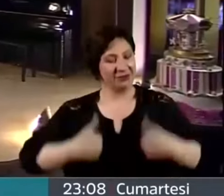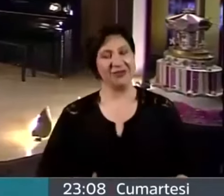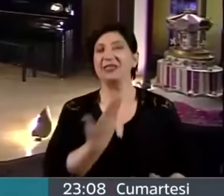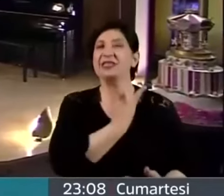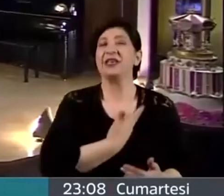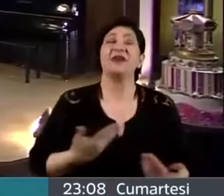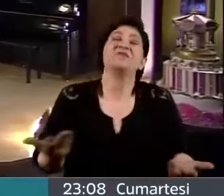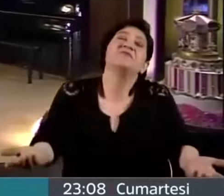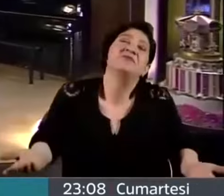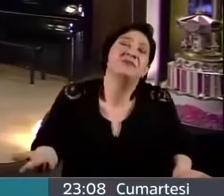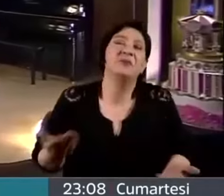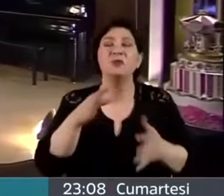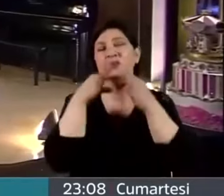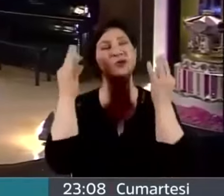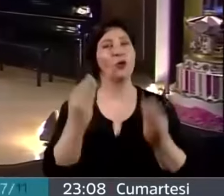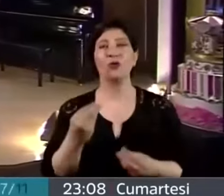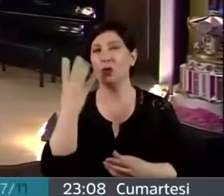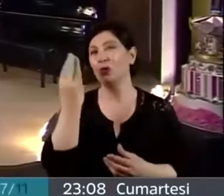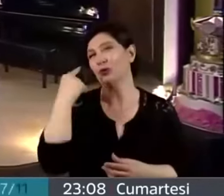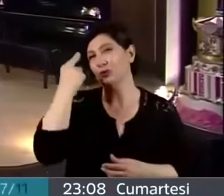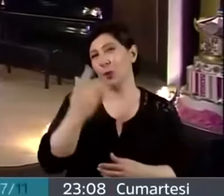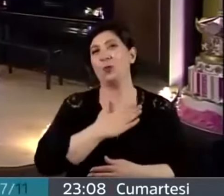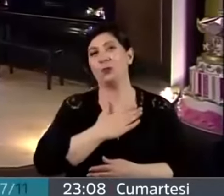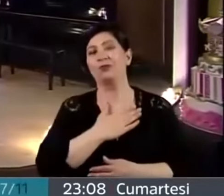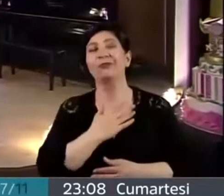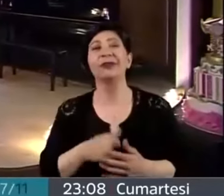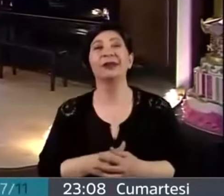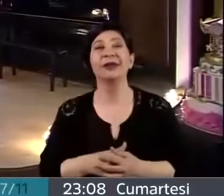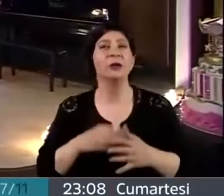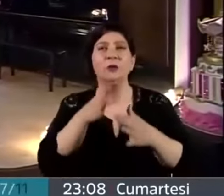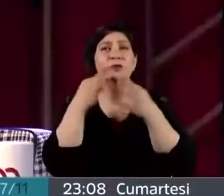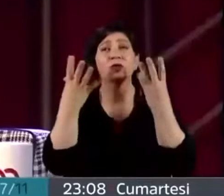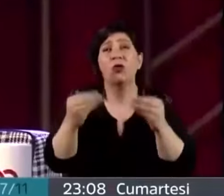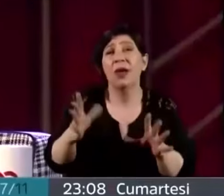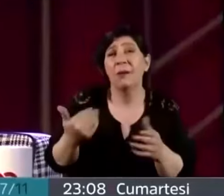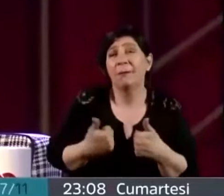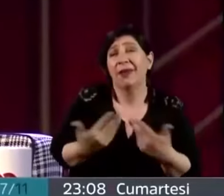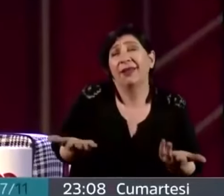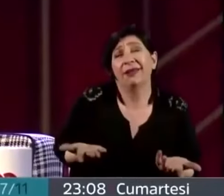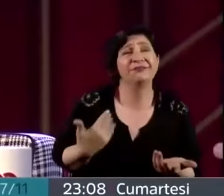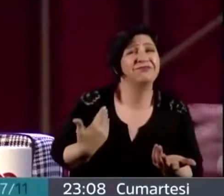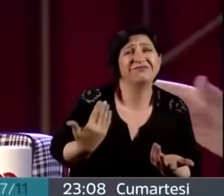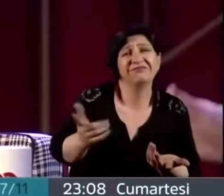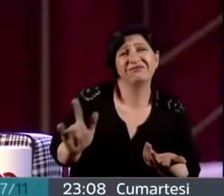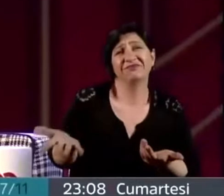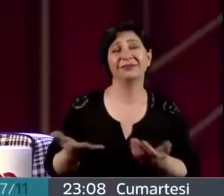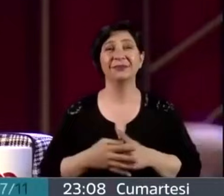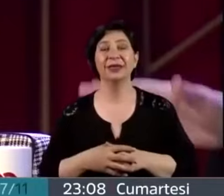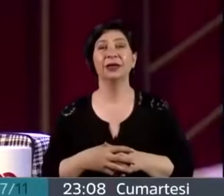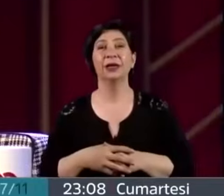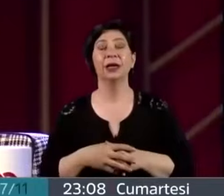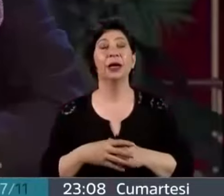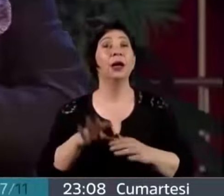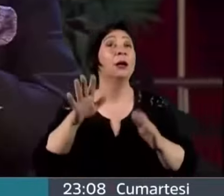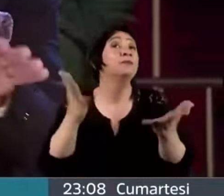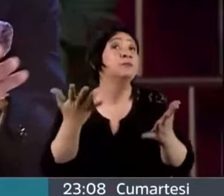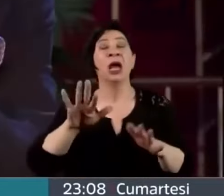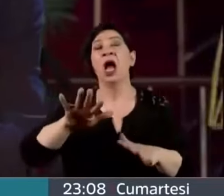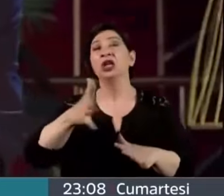kişiler zaten bence... Mutlu oluyorlar bundan dolayı. Yani mutlu olmayan da zaten bana ne? İlgilenmiyorum. Bana söyleyin.